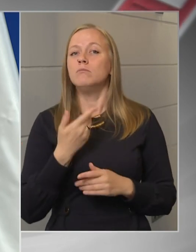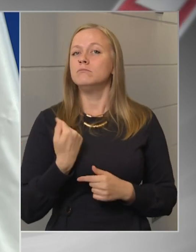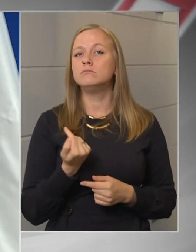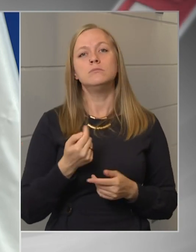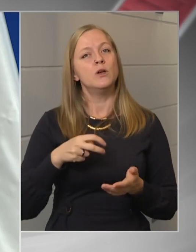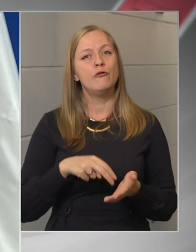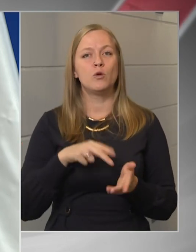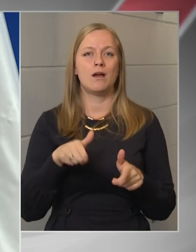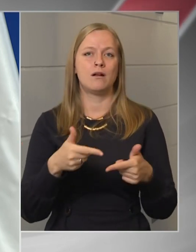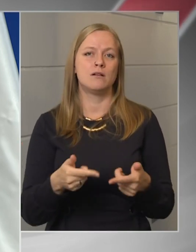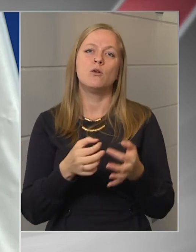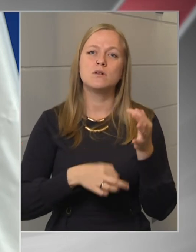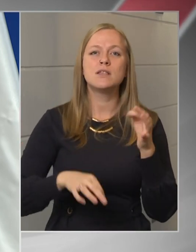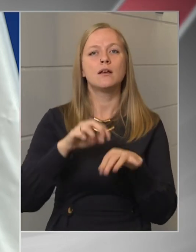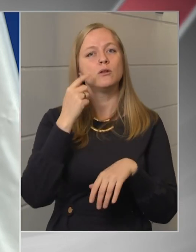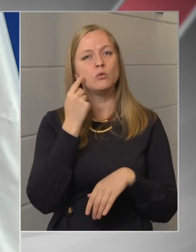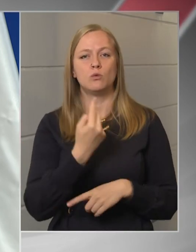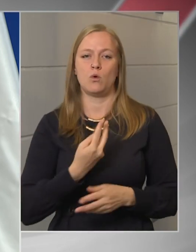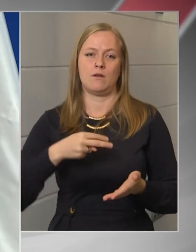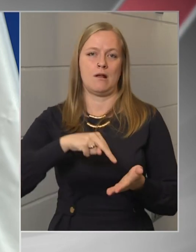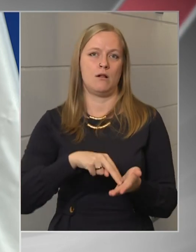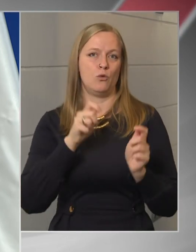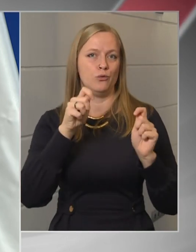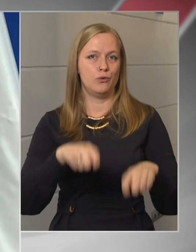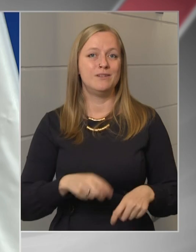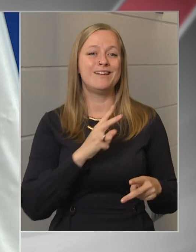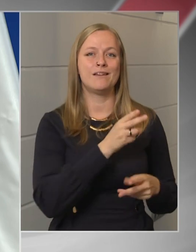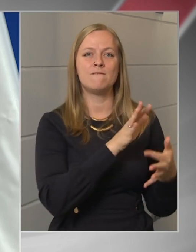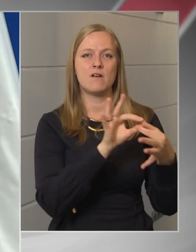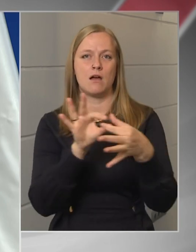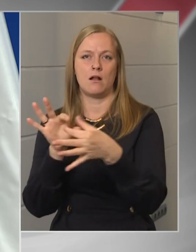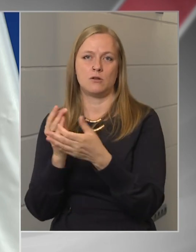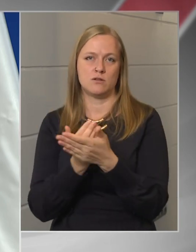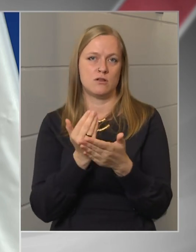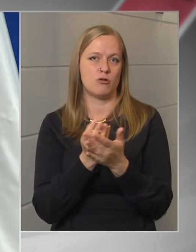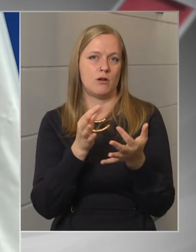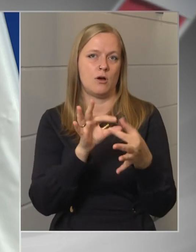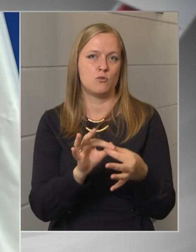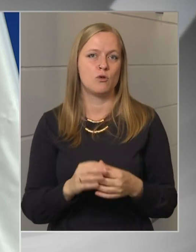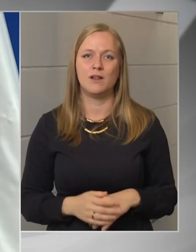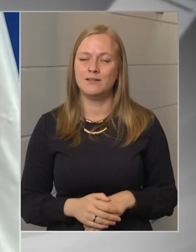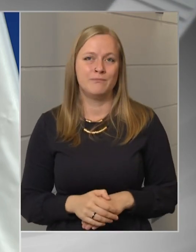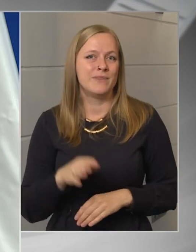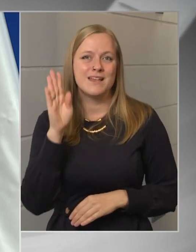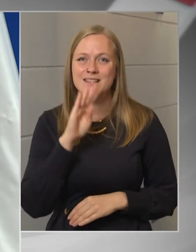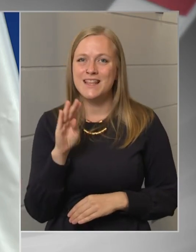kivel akarunk gazdasági kapcsolatokat létesíteni, és ezt elvi alapom egészen színszűséges összetektől eltekintve nem is zárjuk